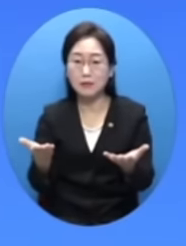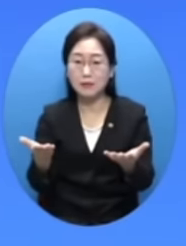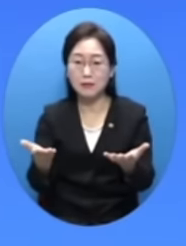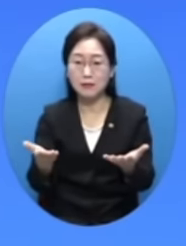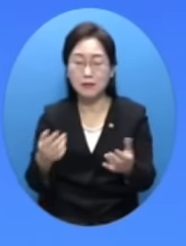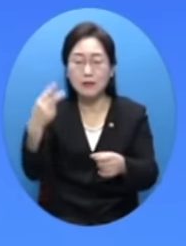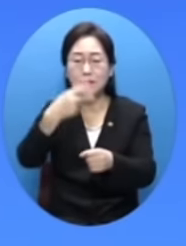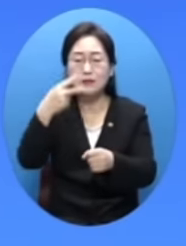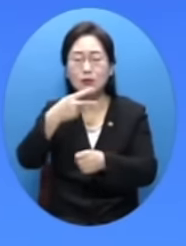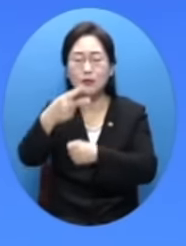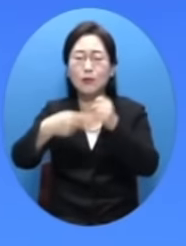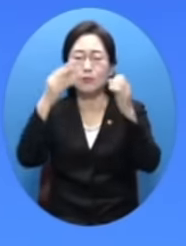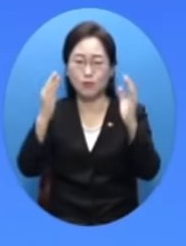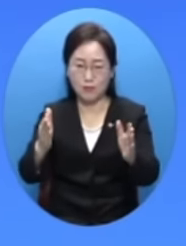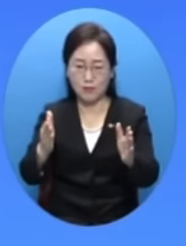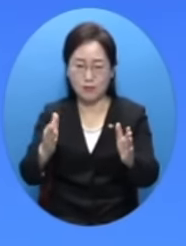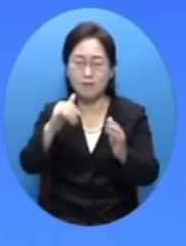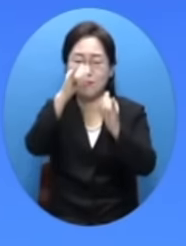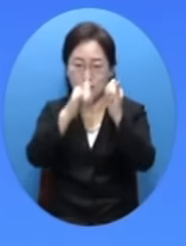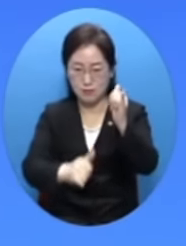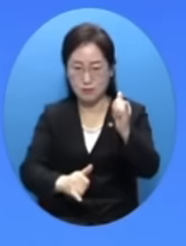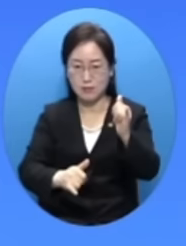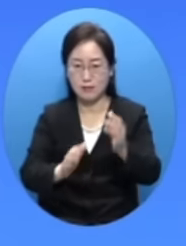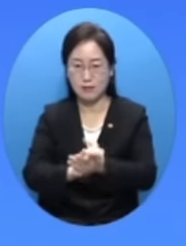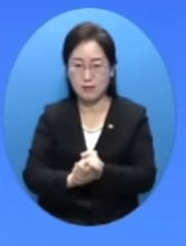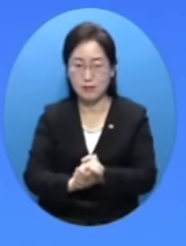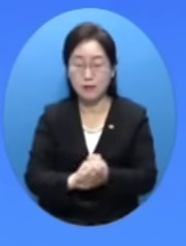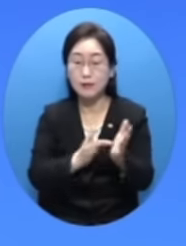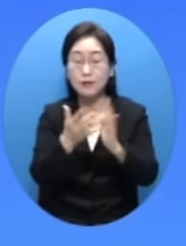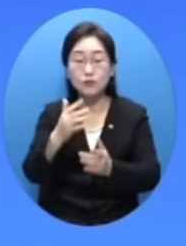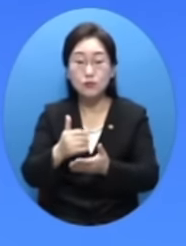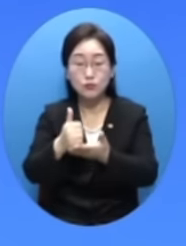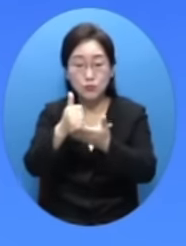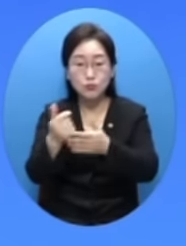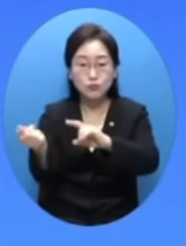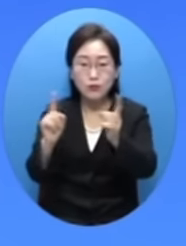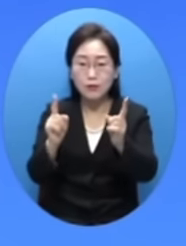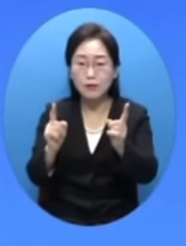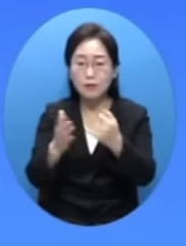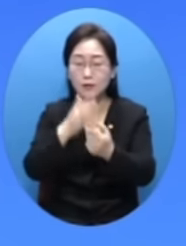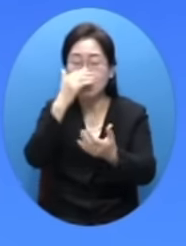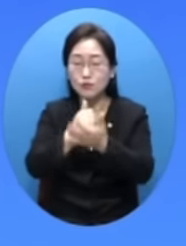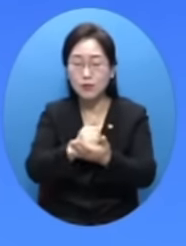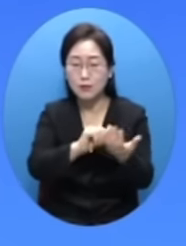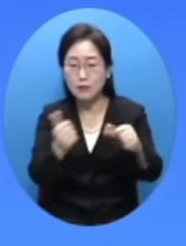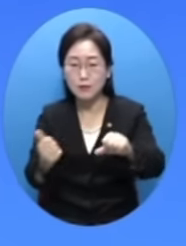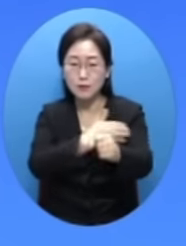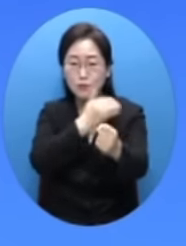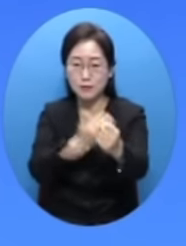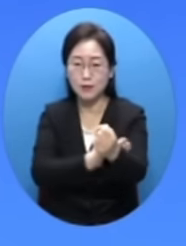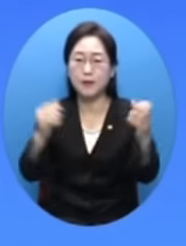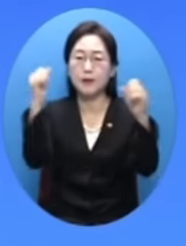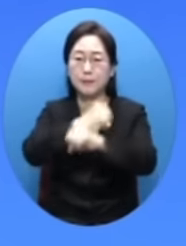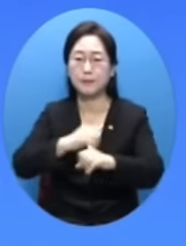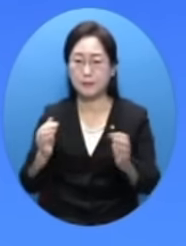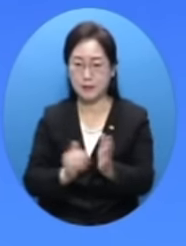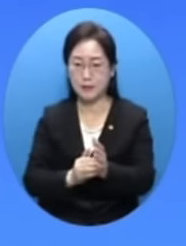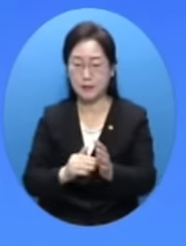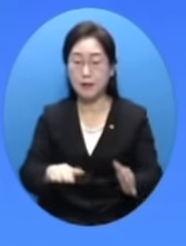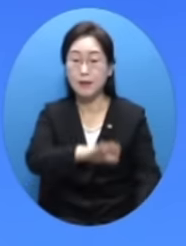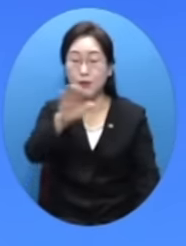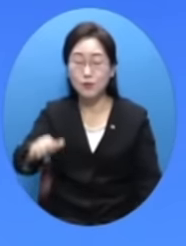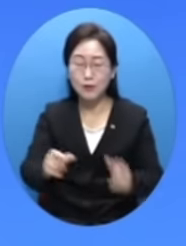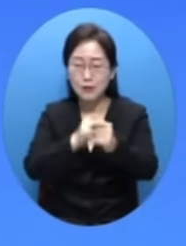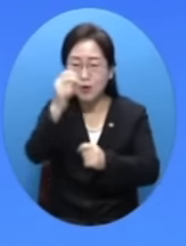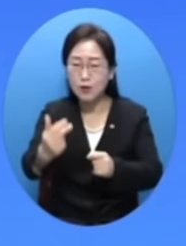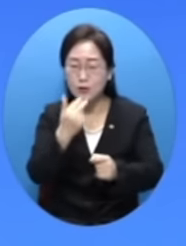지난 2000년의 역사입니다. 예수님의 부활로 죄와 사망의 권세가 무너지고 우리에겐